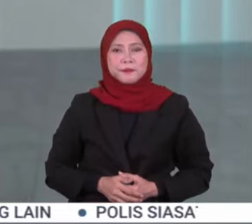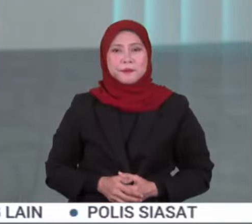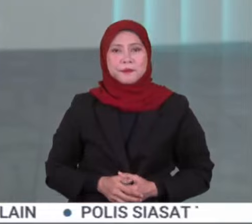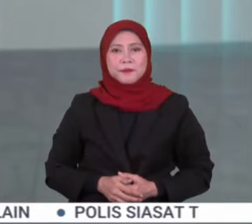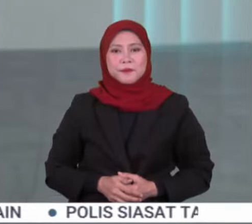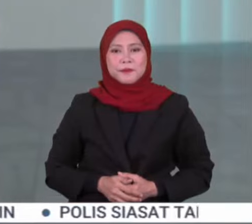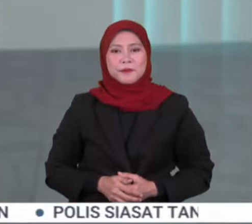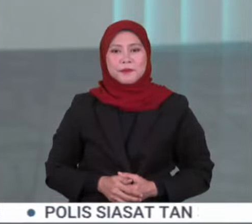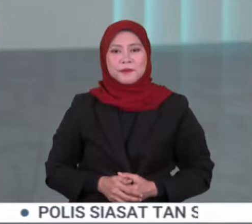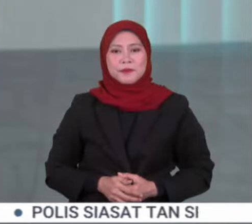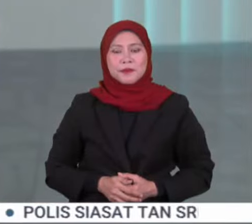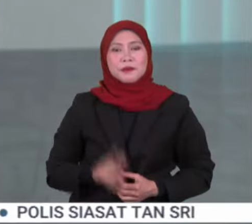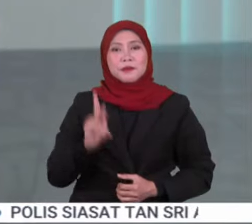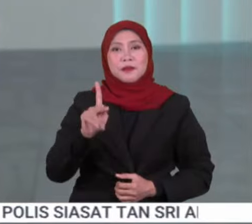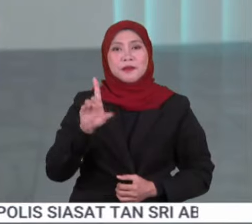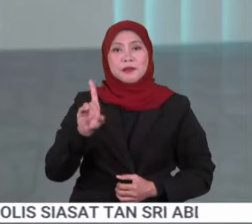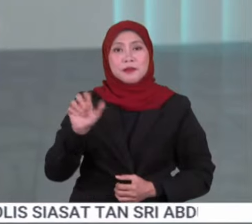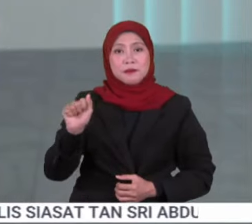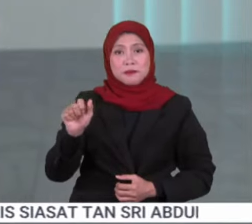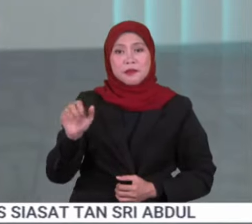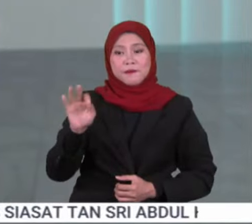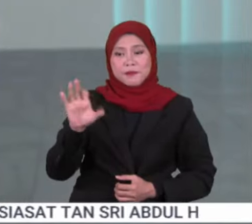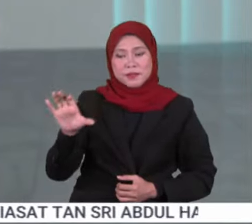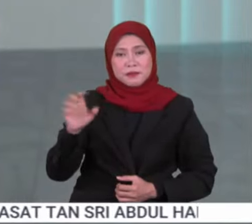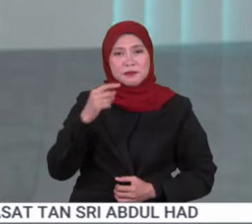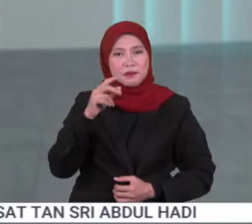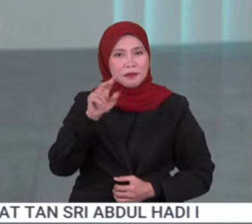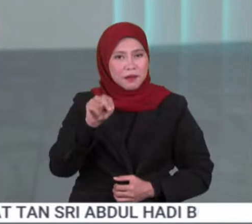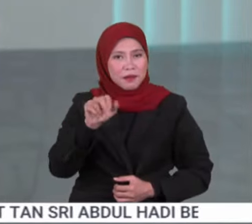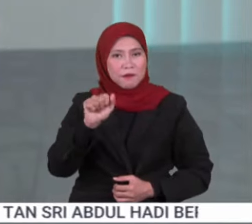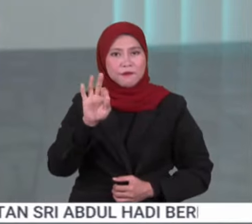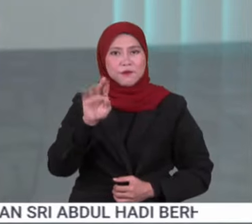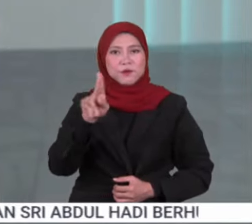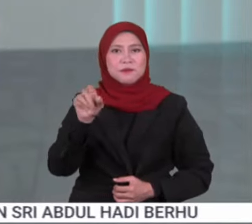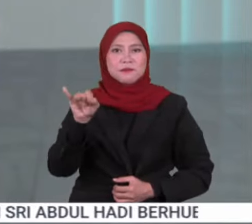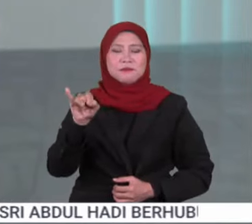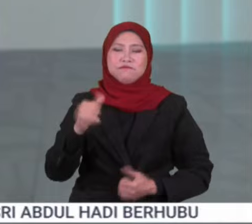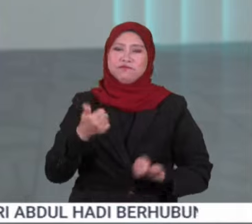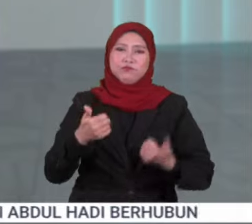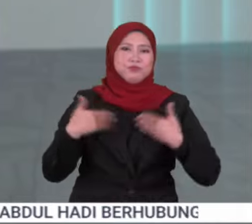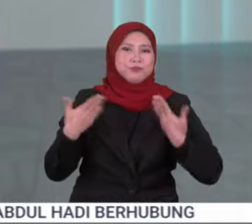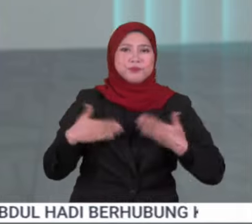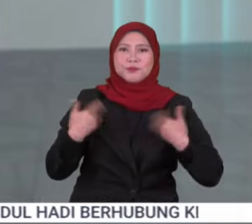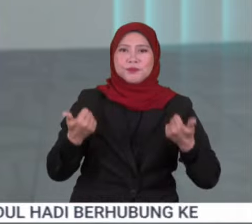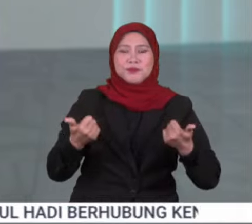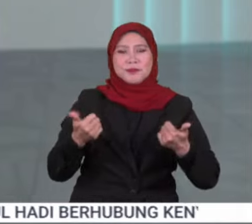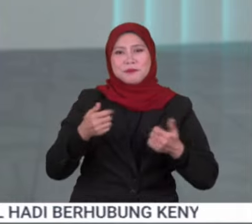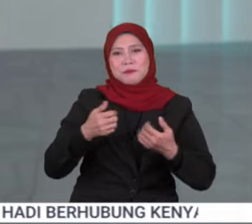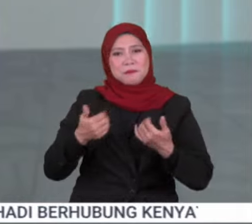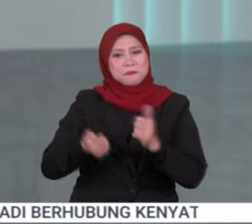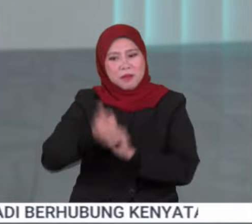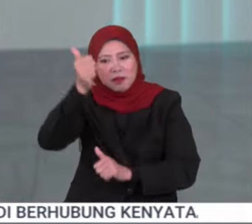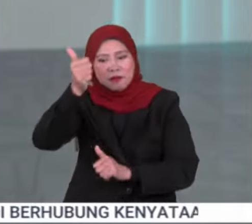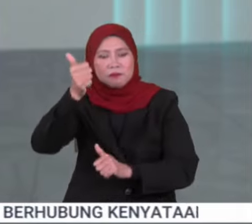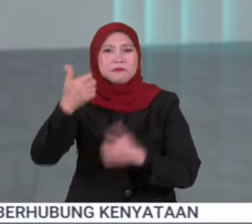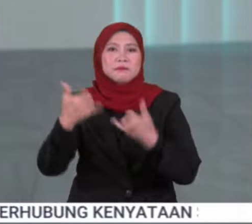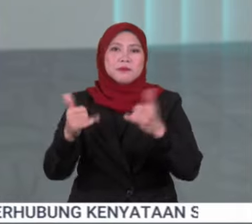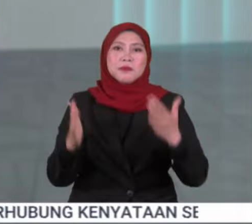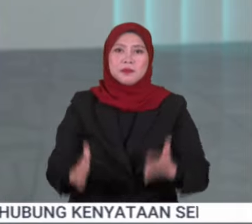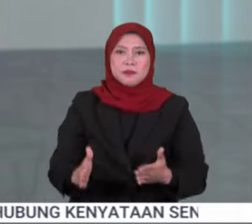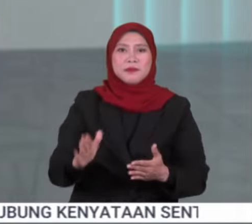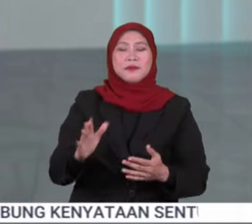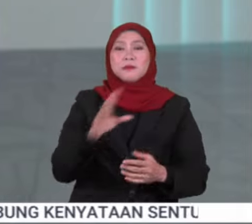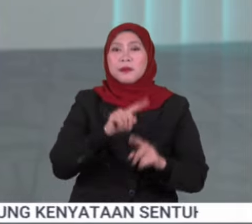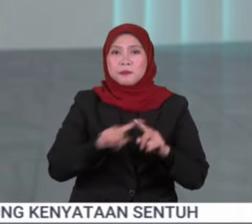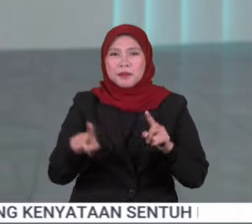Sementara itu, pengendali KDAFC Nafuzi Zain nyata berpuas hati dengan kemenangan anak-anak buahnya. Bagaimanapun, beliau mengakui rentak permainan